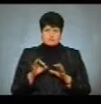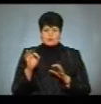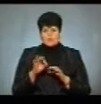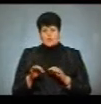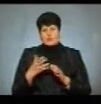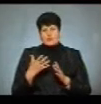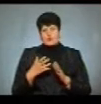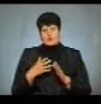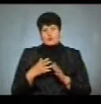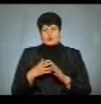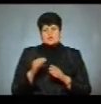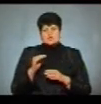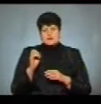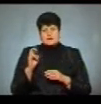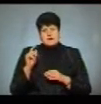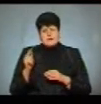комерційний облік, згідно закону про ЖКГ,